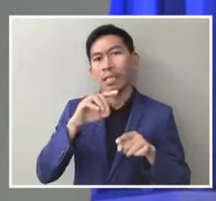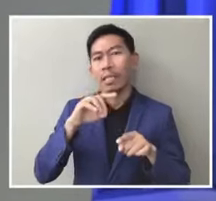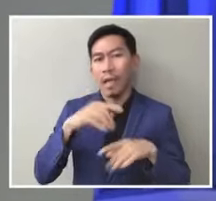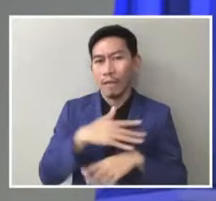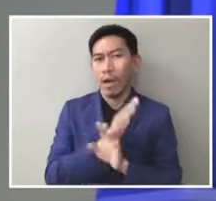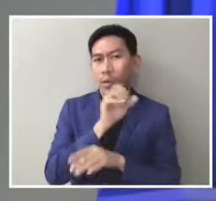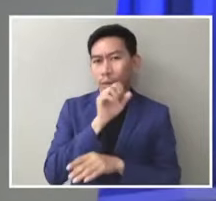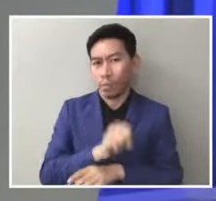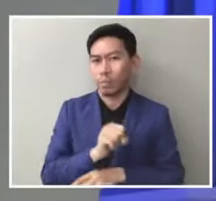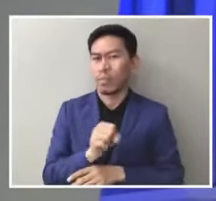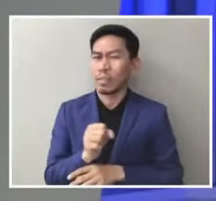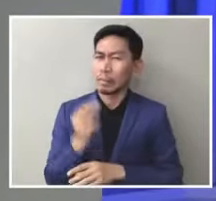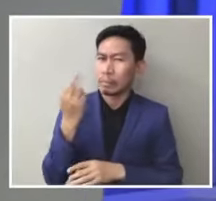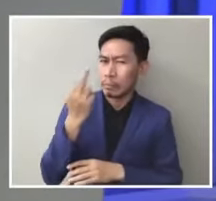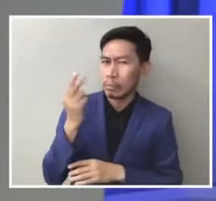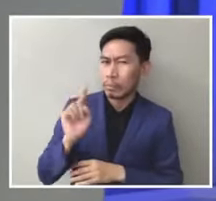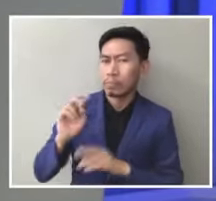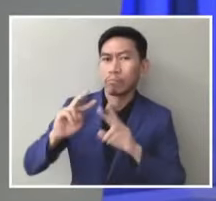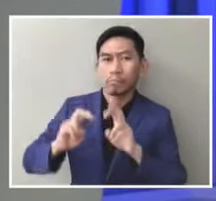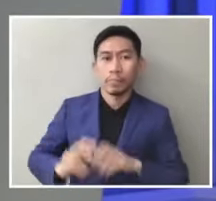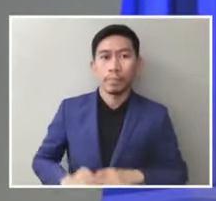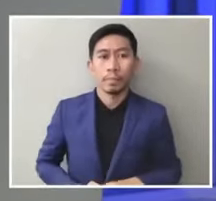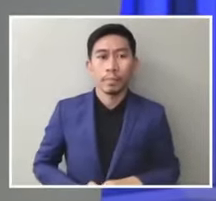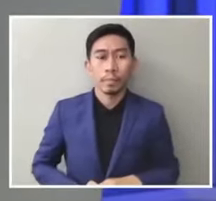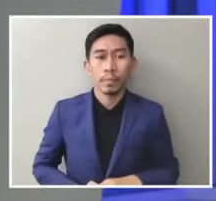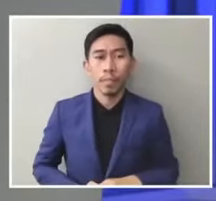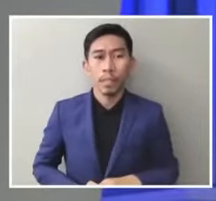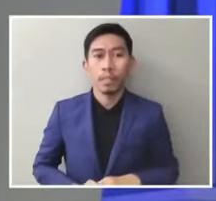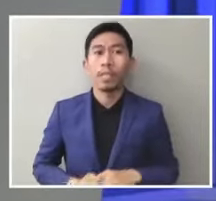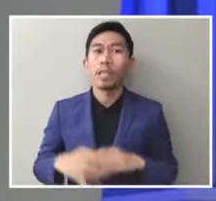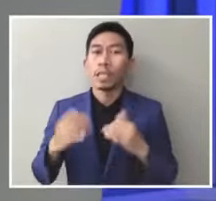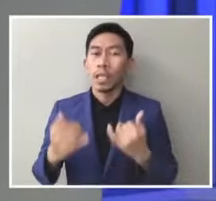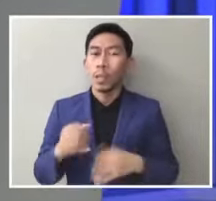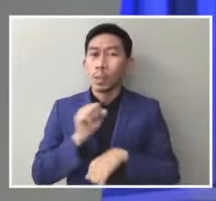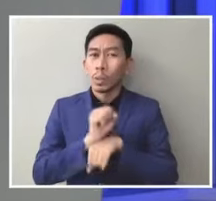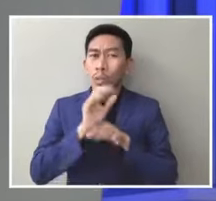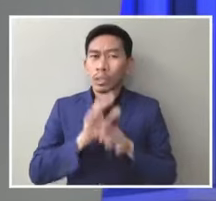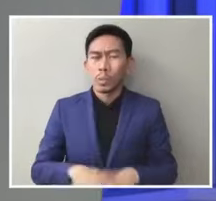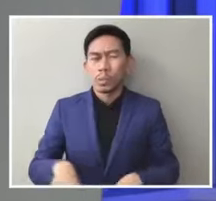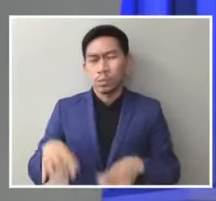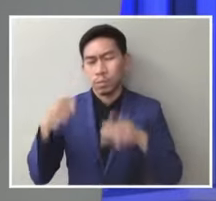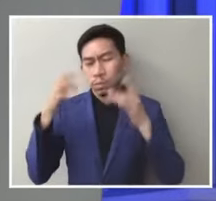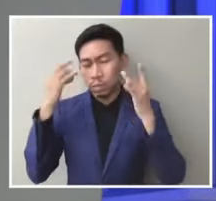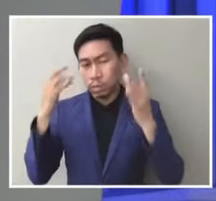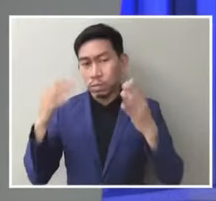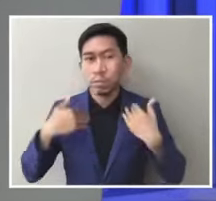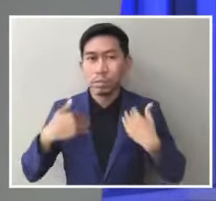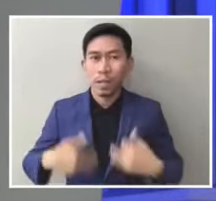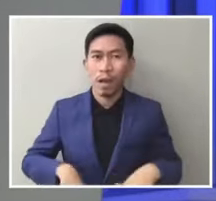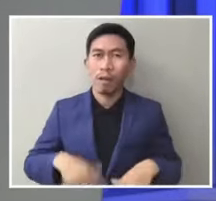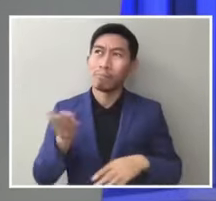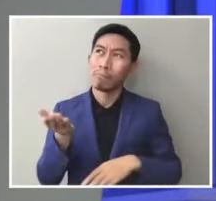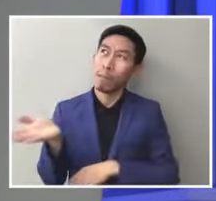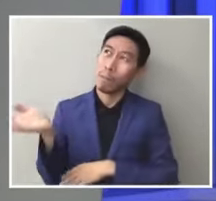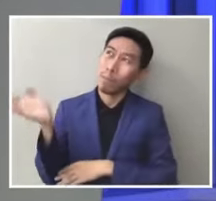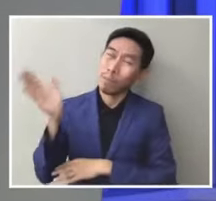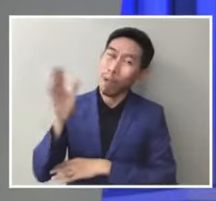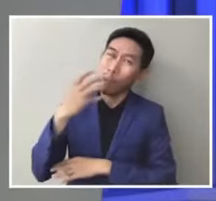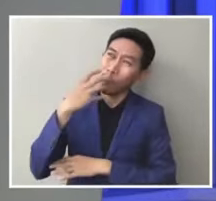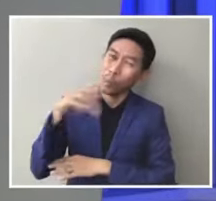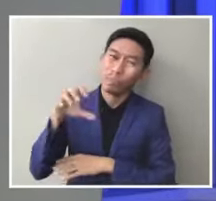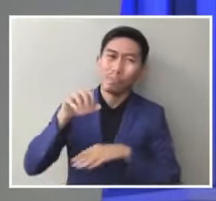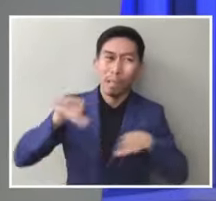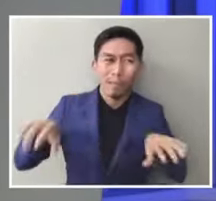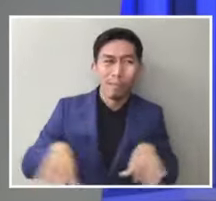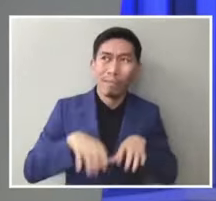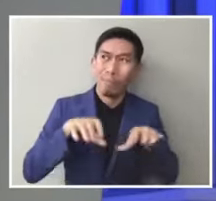Nalalagay sa peligro ang kalusugan ng maraming manggagawa na bilad sa araw para gampanan ang kanilang trabaho